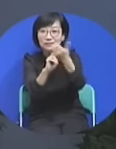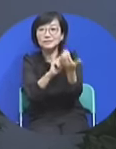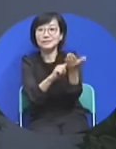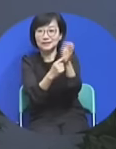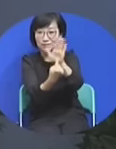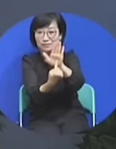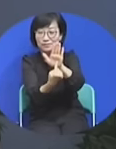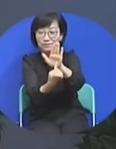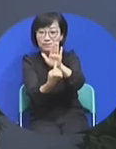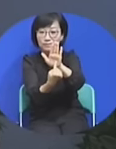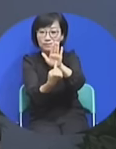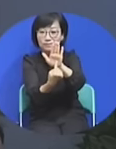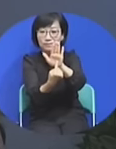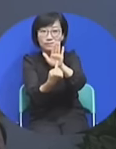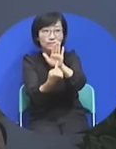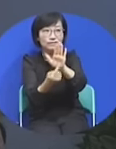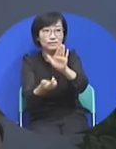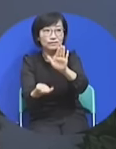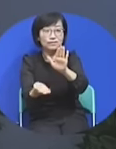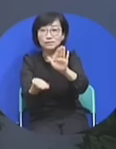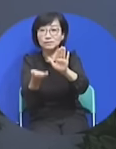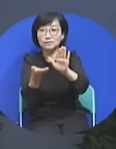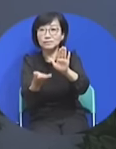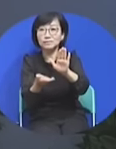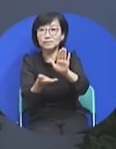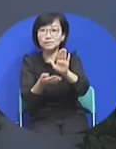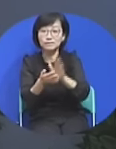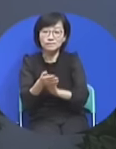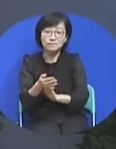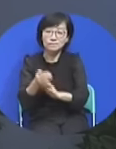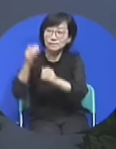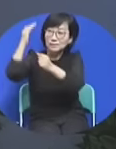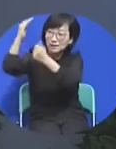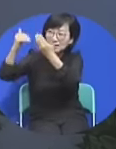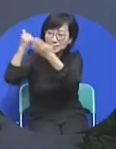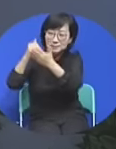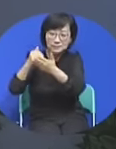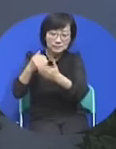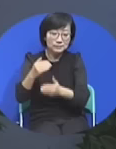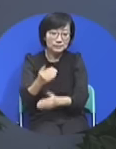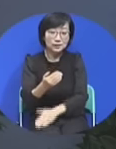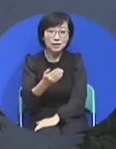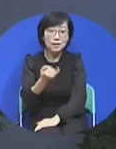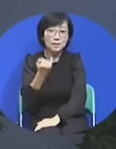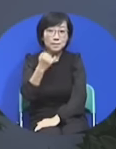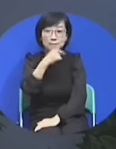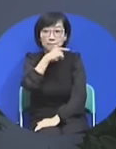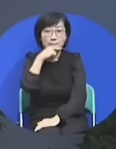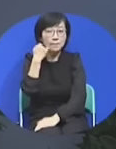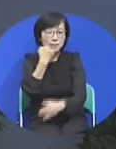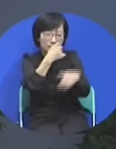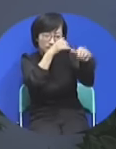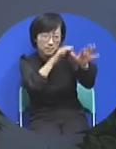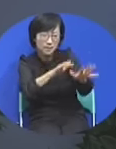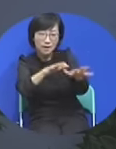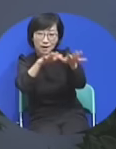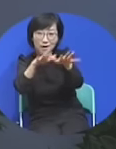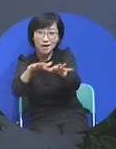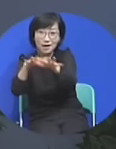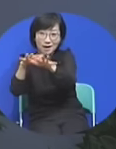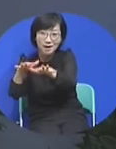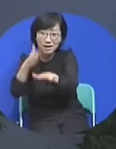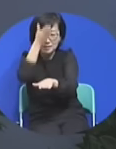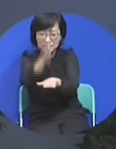wilderness. 하나님께서는 이스라엘 민족 앞에 홍해를 가르신 겁니다. And God parted the Red Sea before the Israelites.